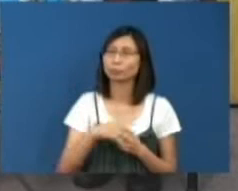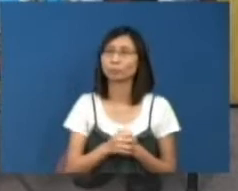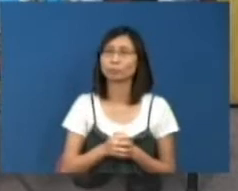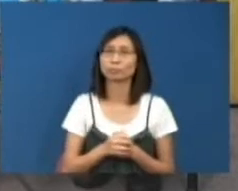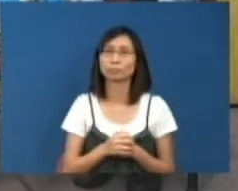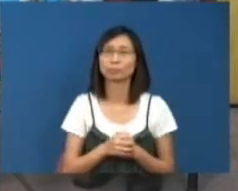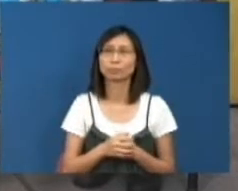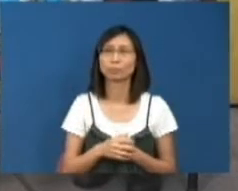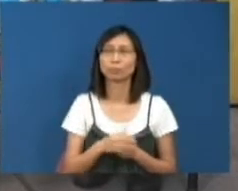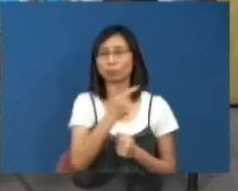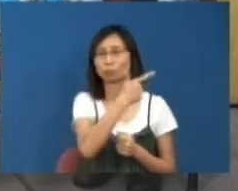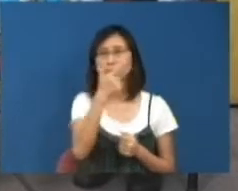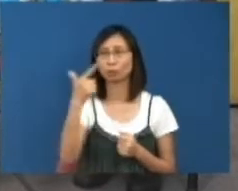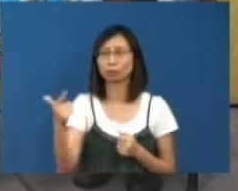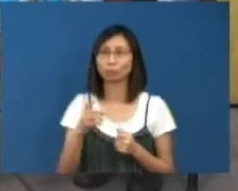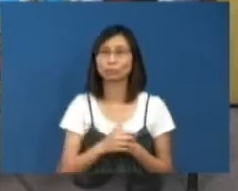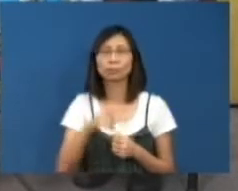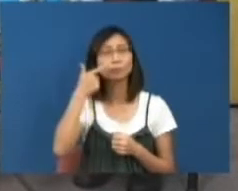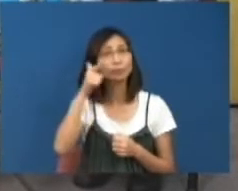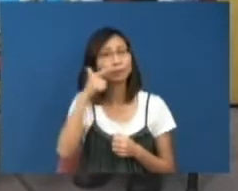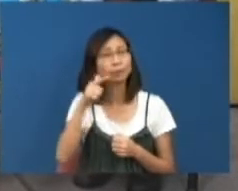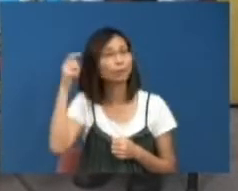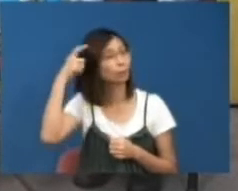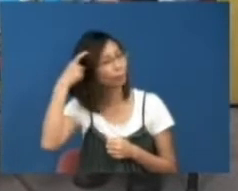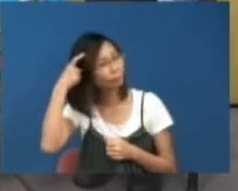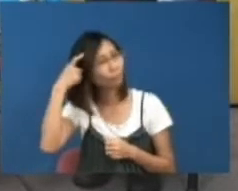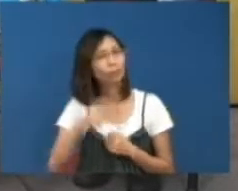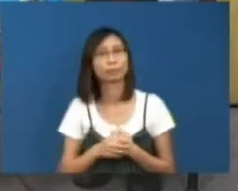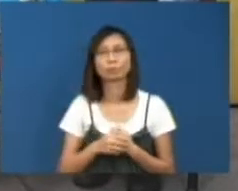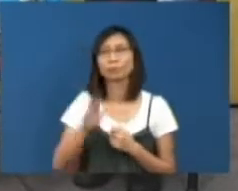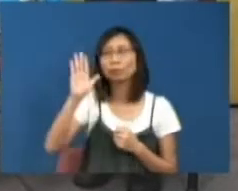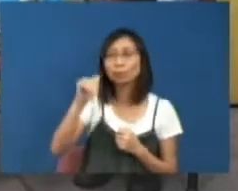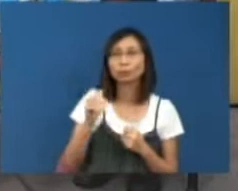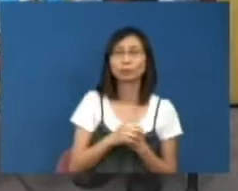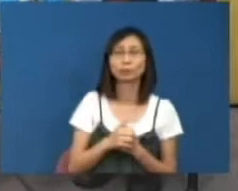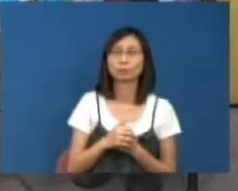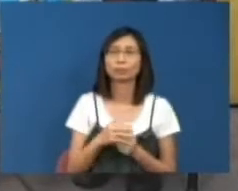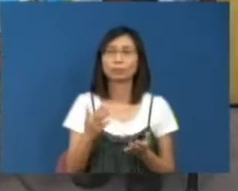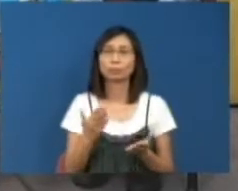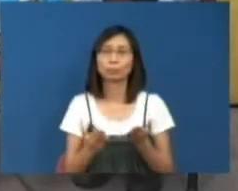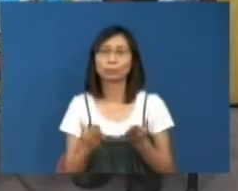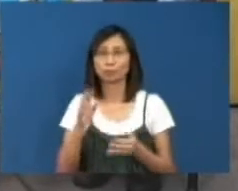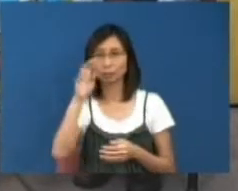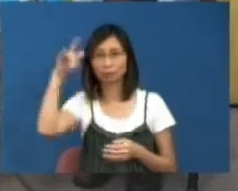好多咧。就即係新嘅概念咧，你可以 有組織個圖案啊嘛，喺飛機